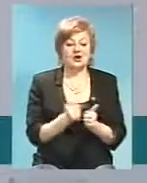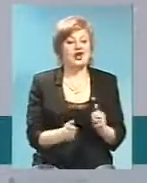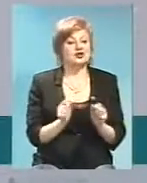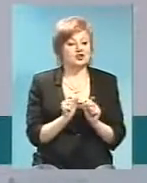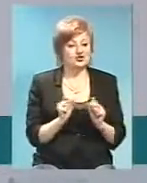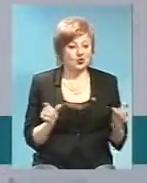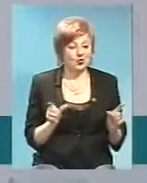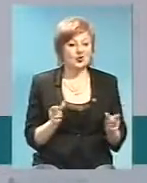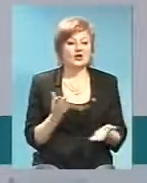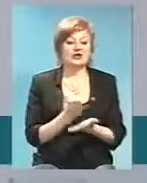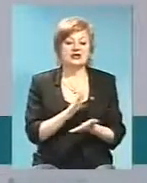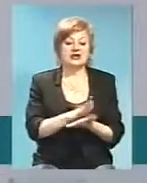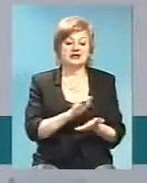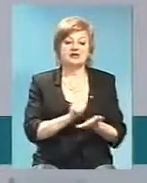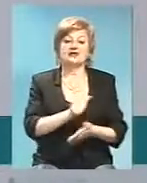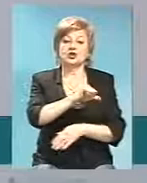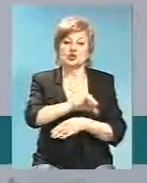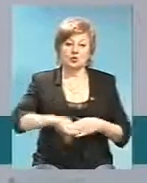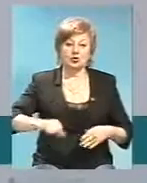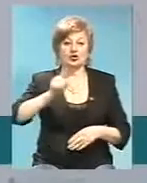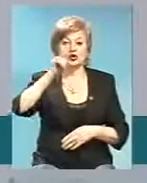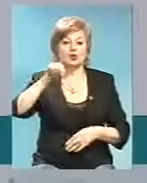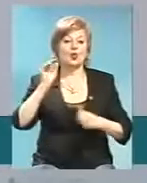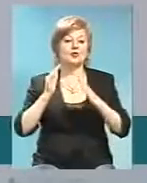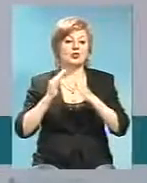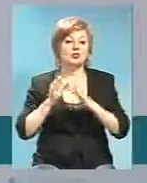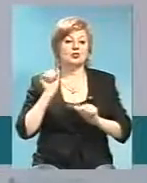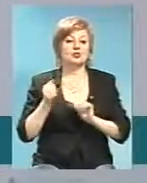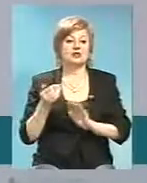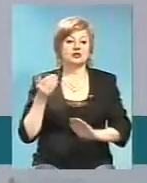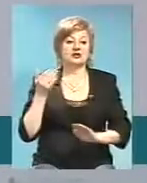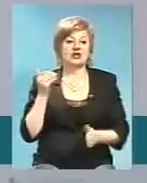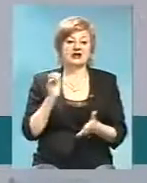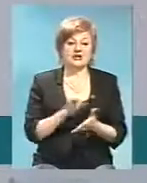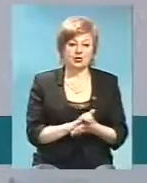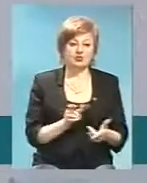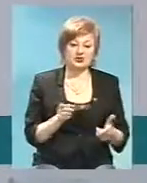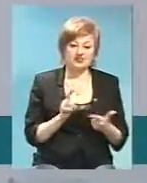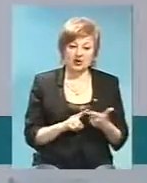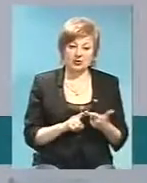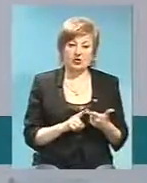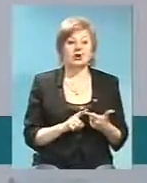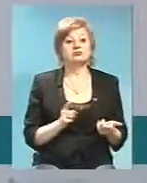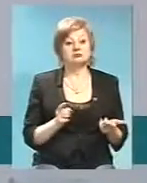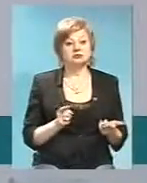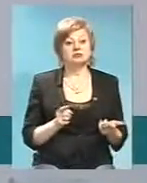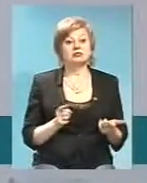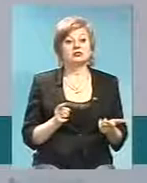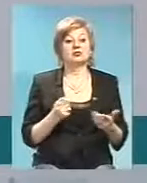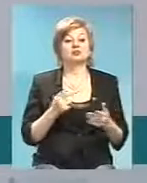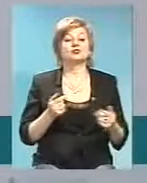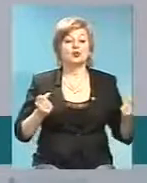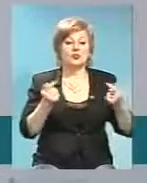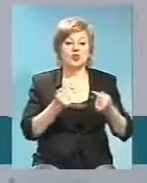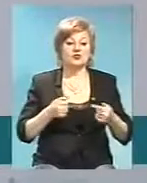є назва вулиці, номер будинку, тому заздалегідь, будь ласка, ознайомтесь. Друге, і звичайно, відповідно